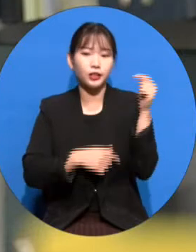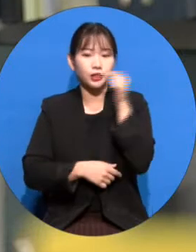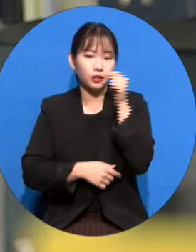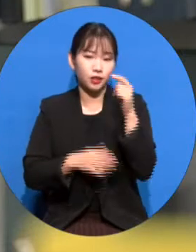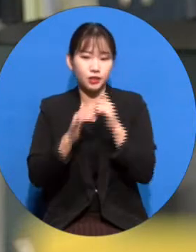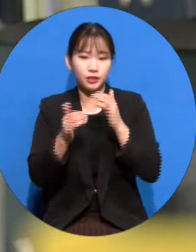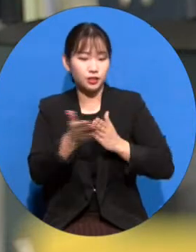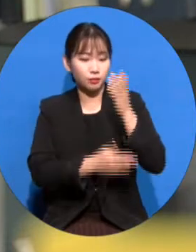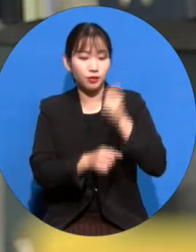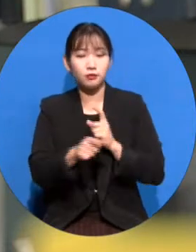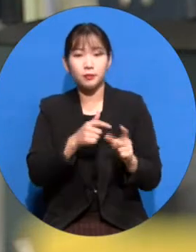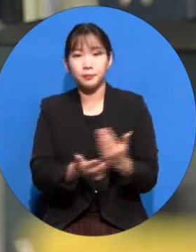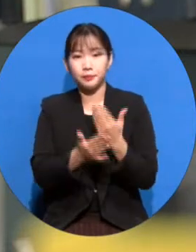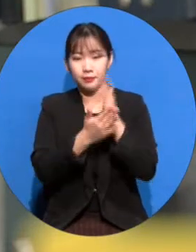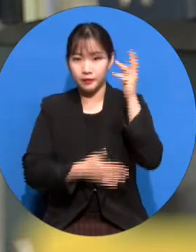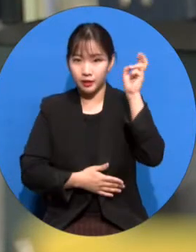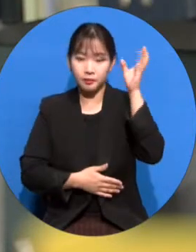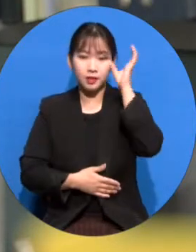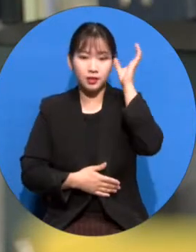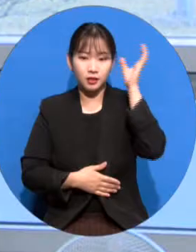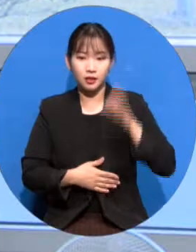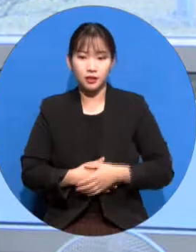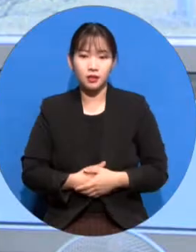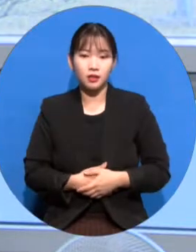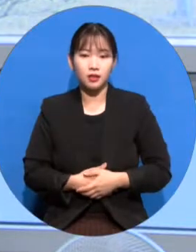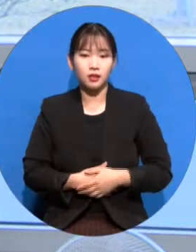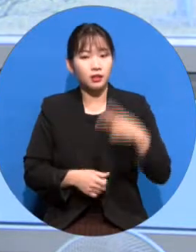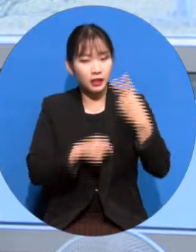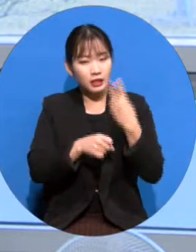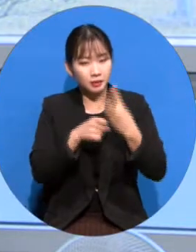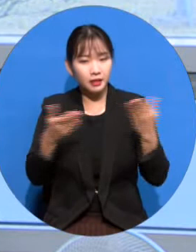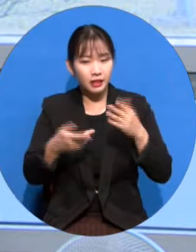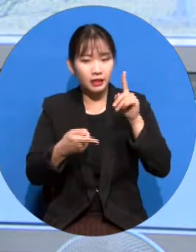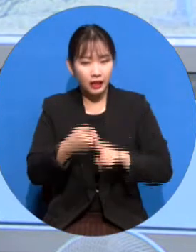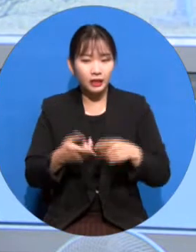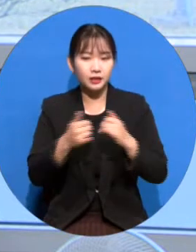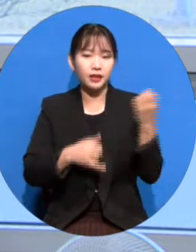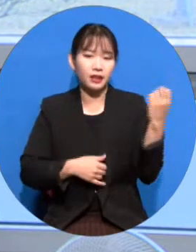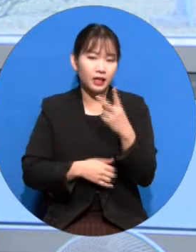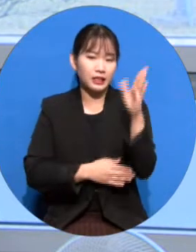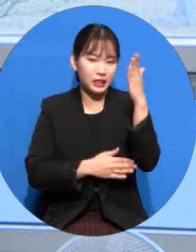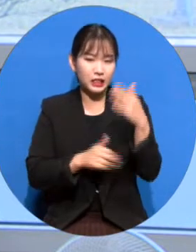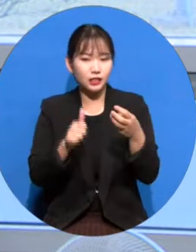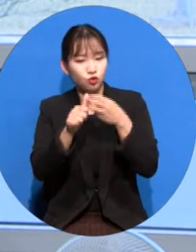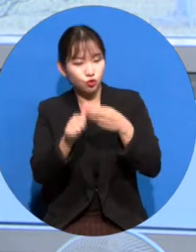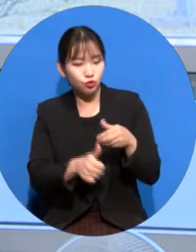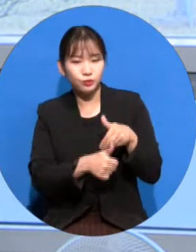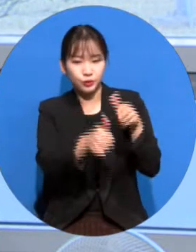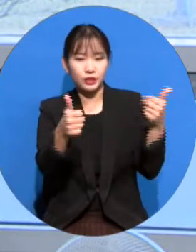직원들의 전문성도 높아질 것으로 기대되고 있습니다. 2, 3년 근무하다가 직원들이 다시